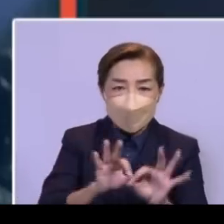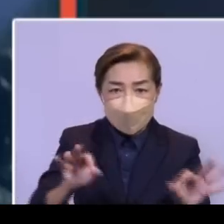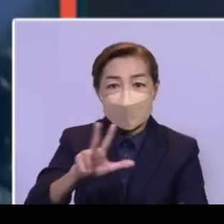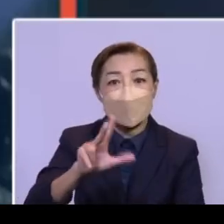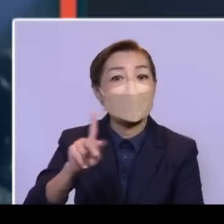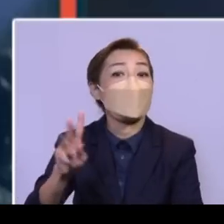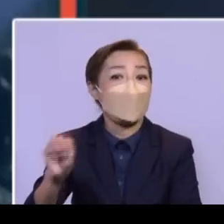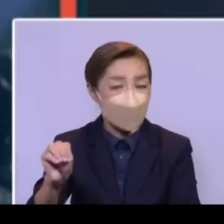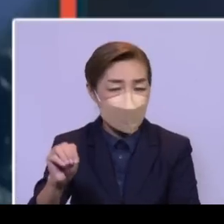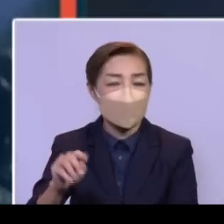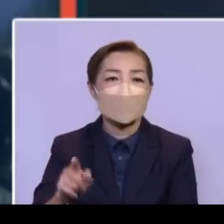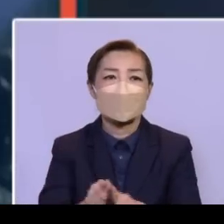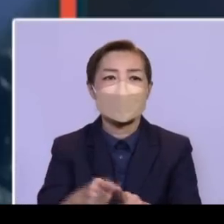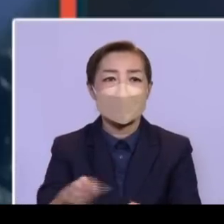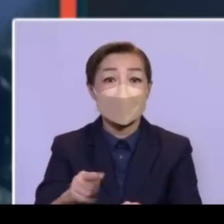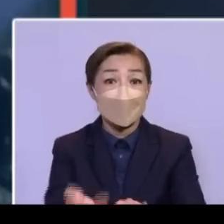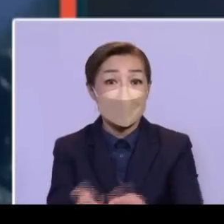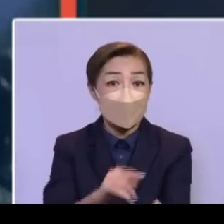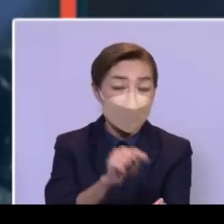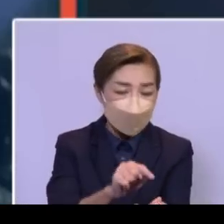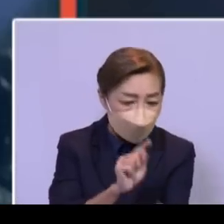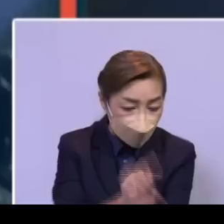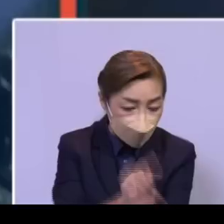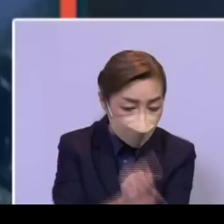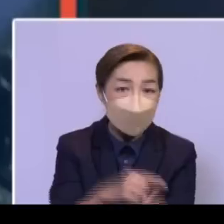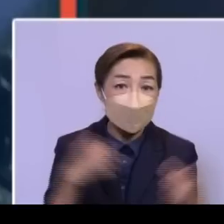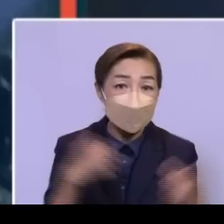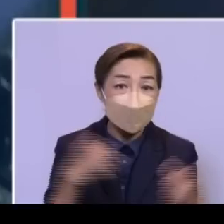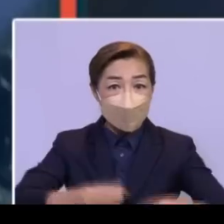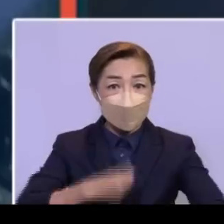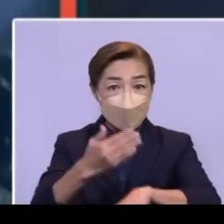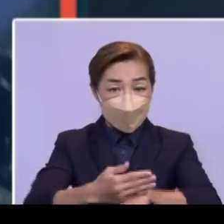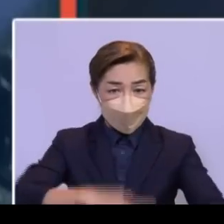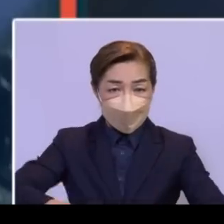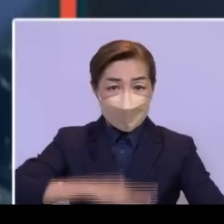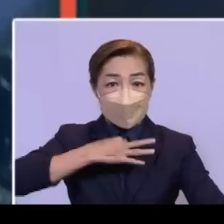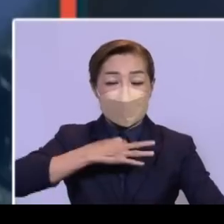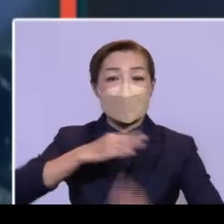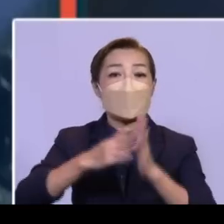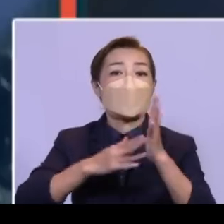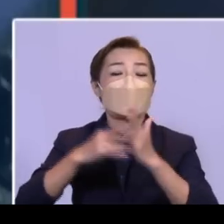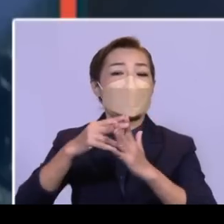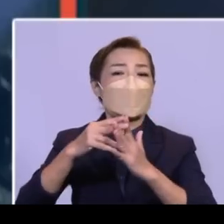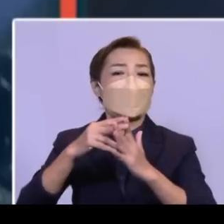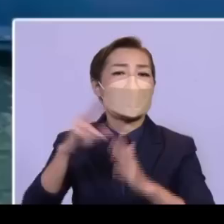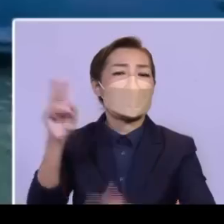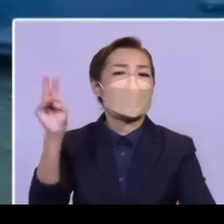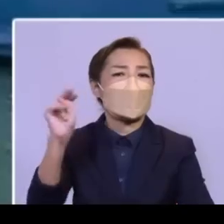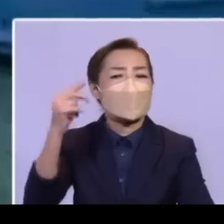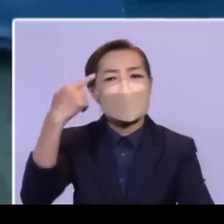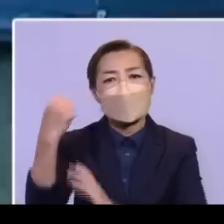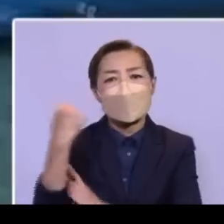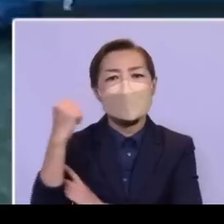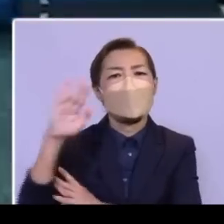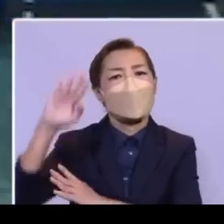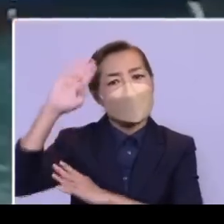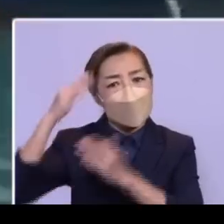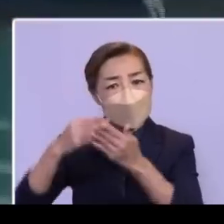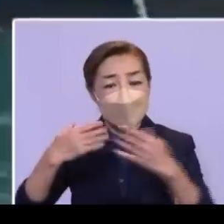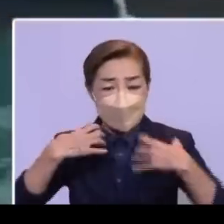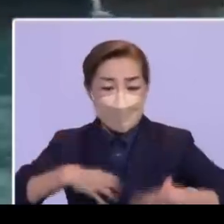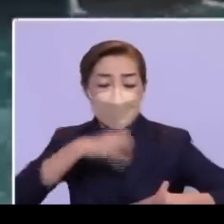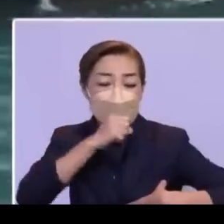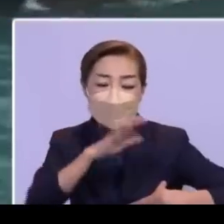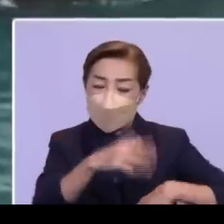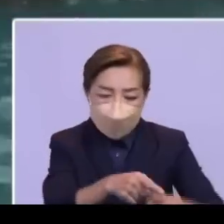3กิโลเมตรสภาพเนี่ยก็คือว่าสวมชุดหมีสีกรมท่าของทหารเรือและไม่มีชูชีพดังนั้น